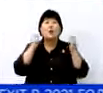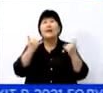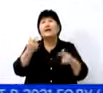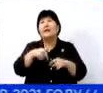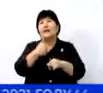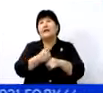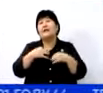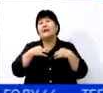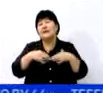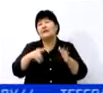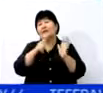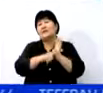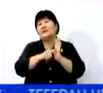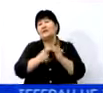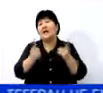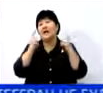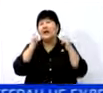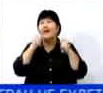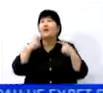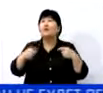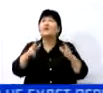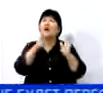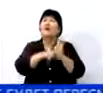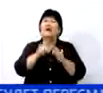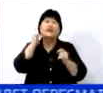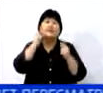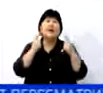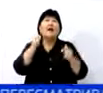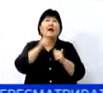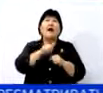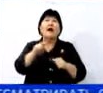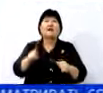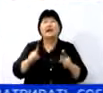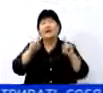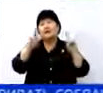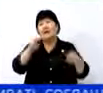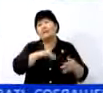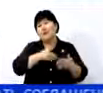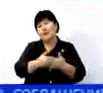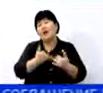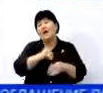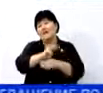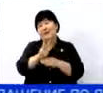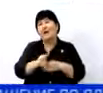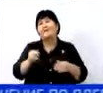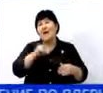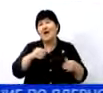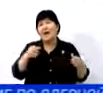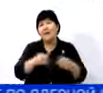них справляют 70-летие, другие – 80-летие. Каждый из них славно потрудился во благо компании.